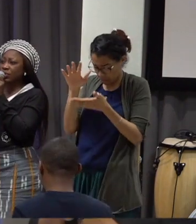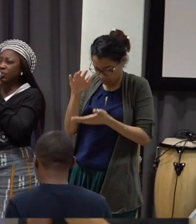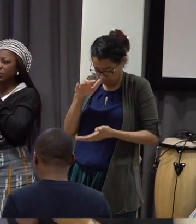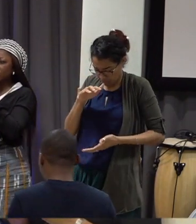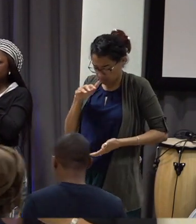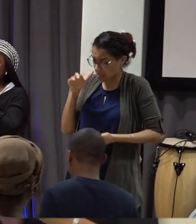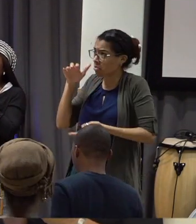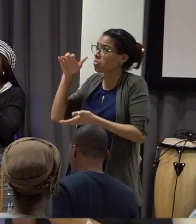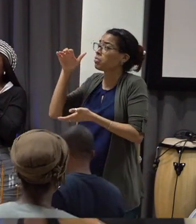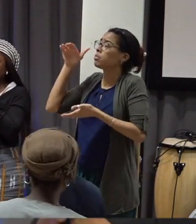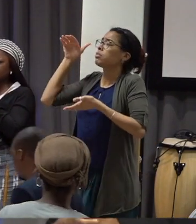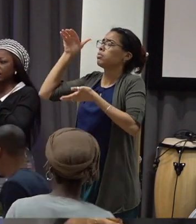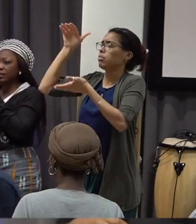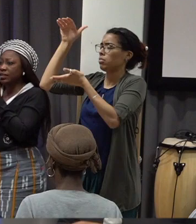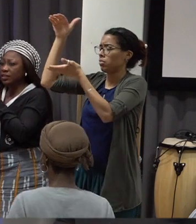J'abandonne tout.